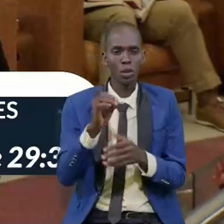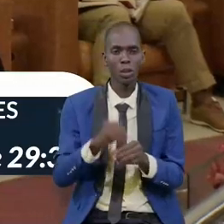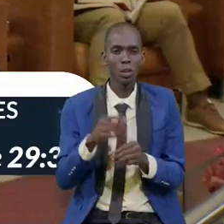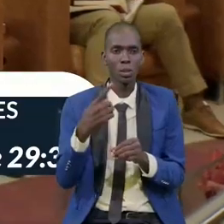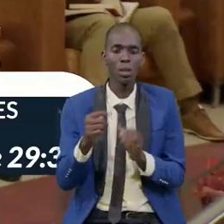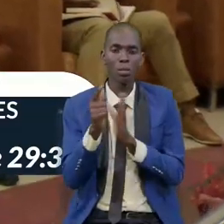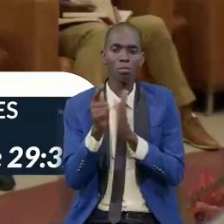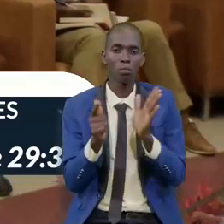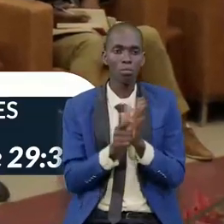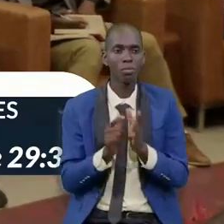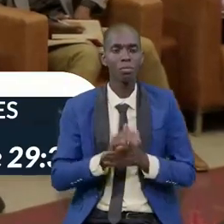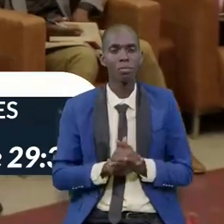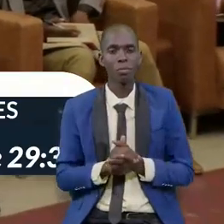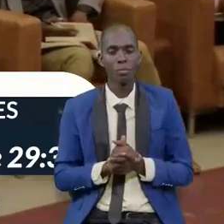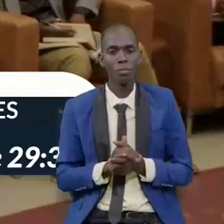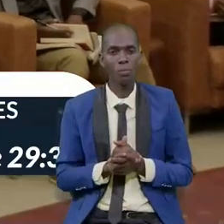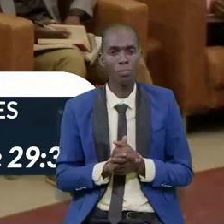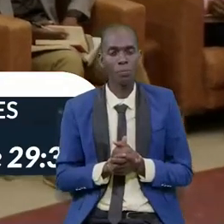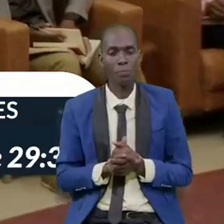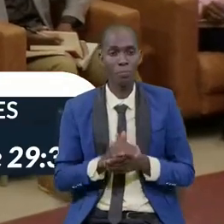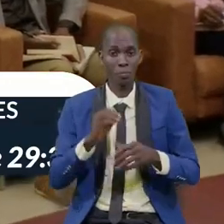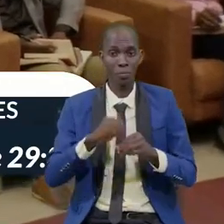et de la vérité. Verset 21.